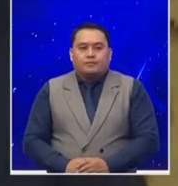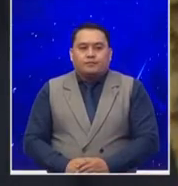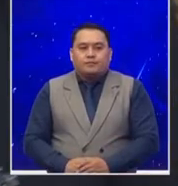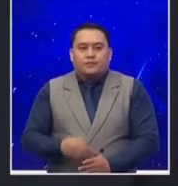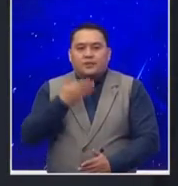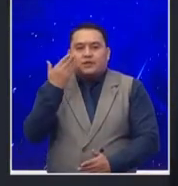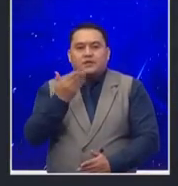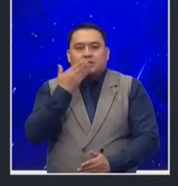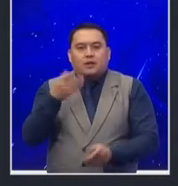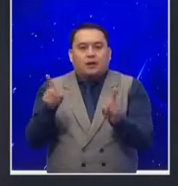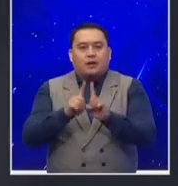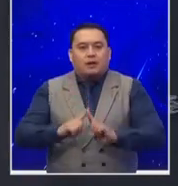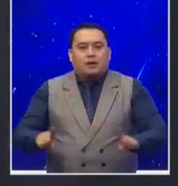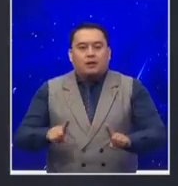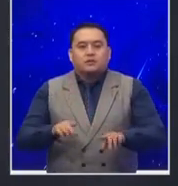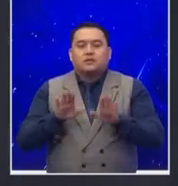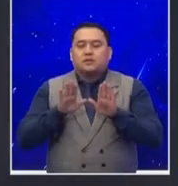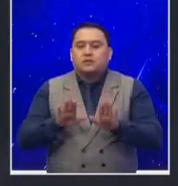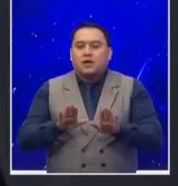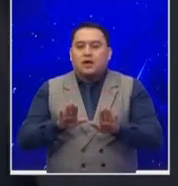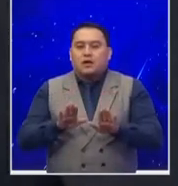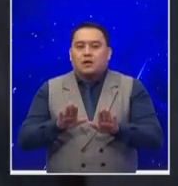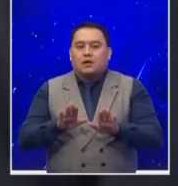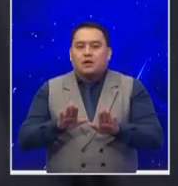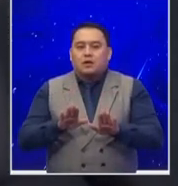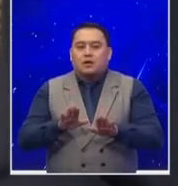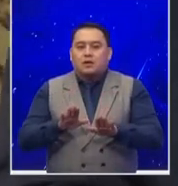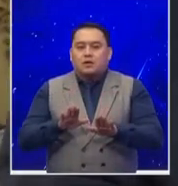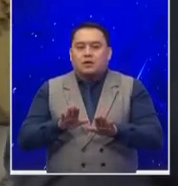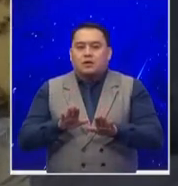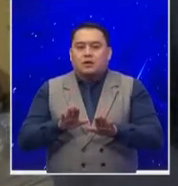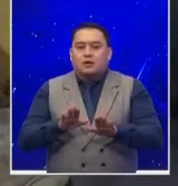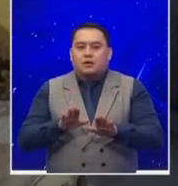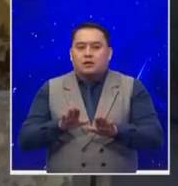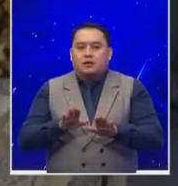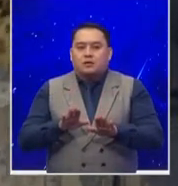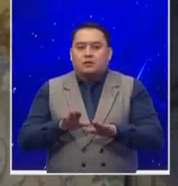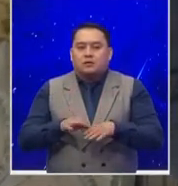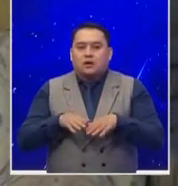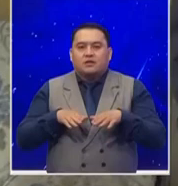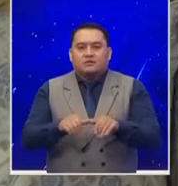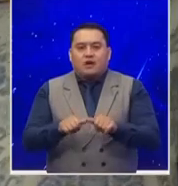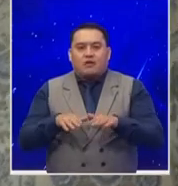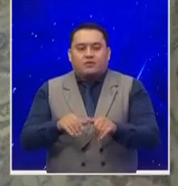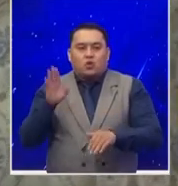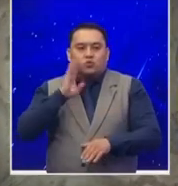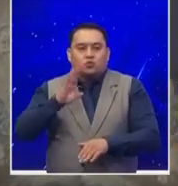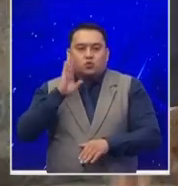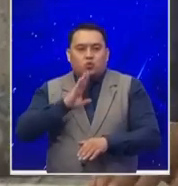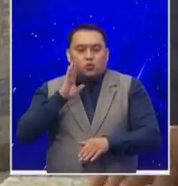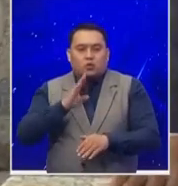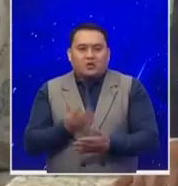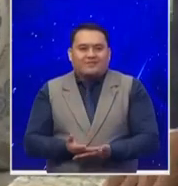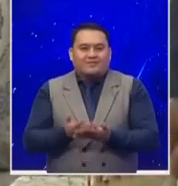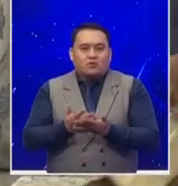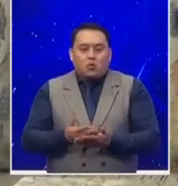болатын бұны тек қана сүзбе батықтан соны сарысуынан салады теріні. Теріні